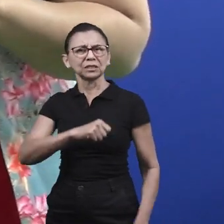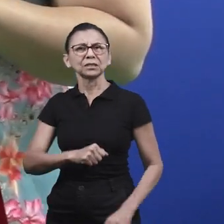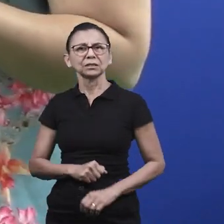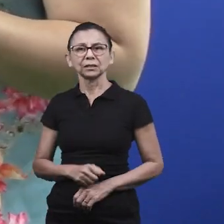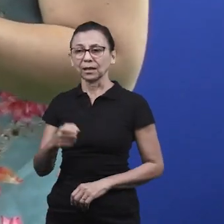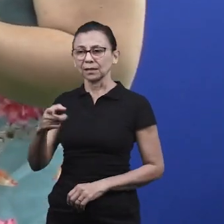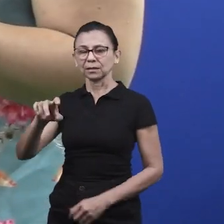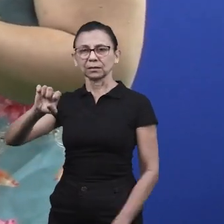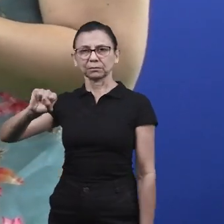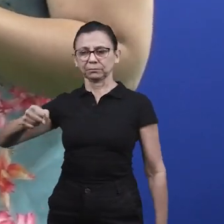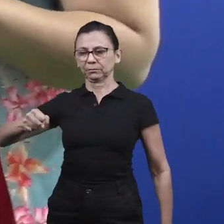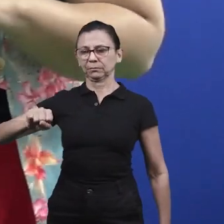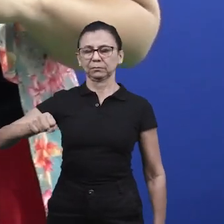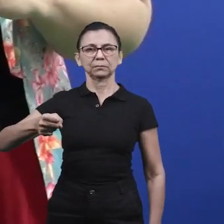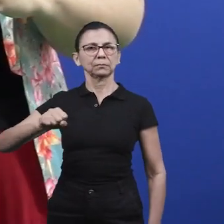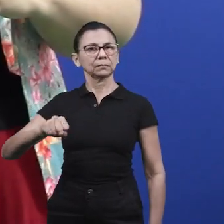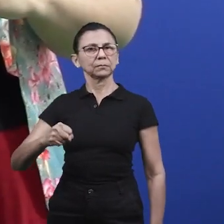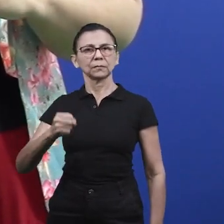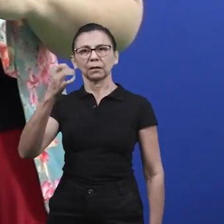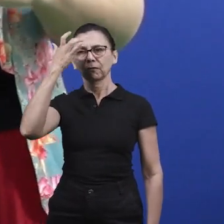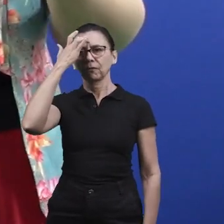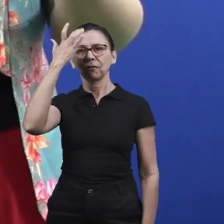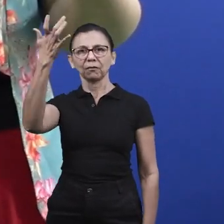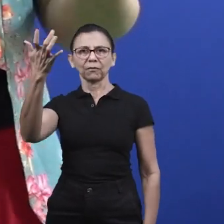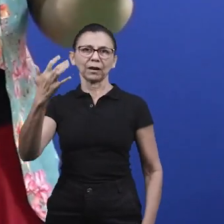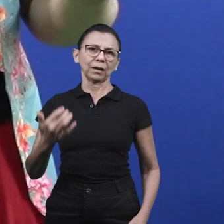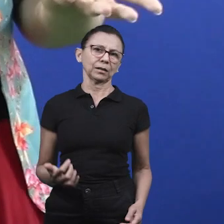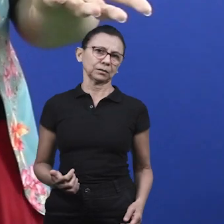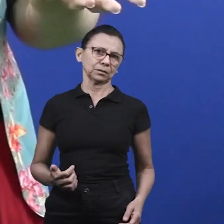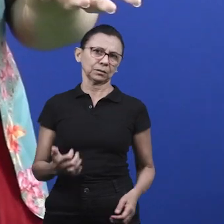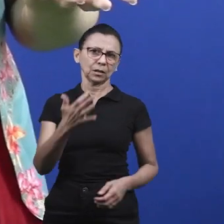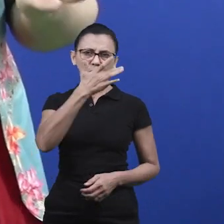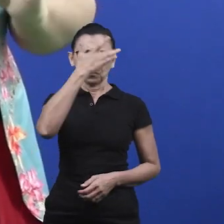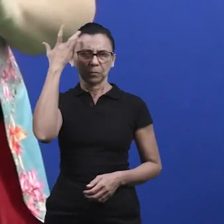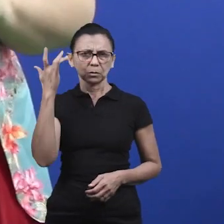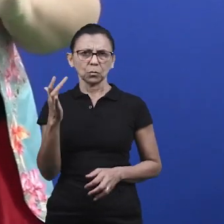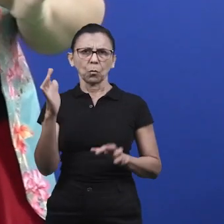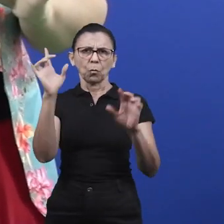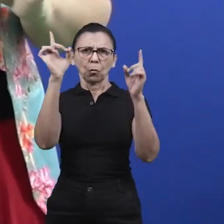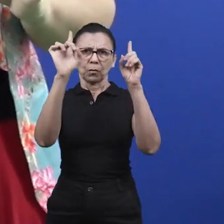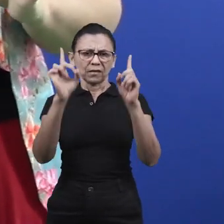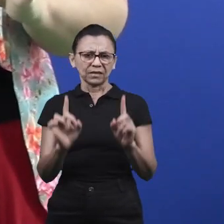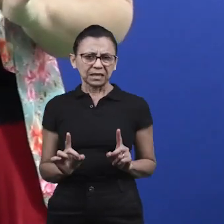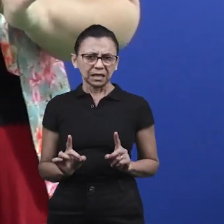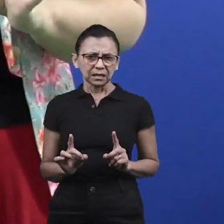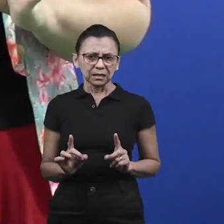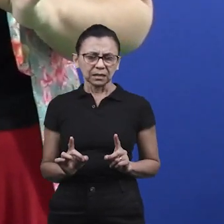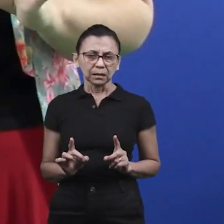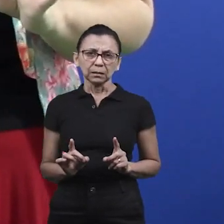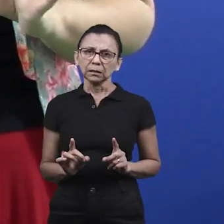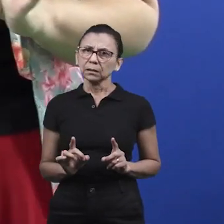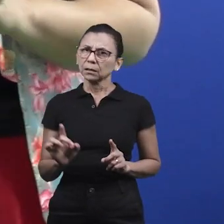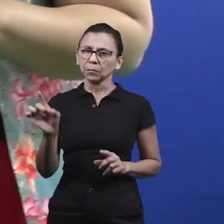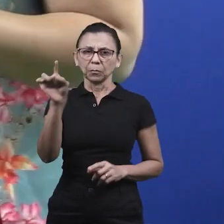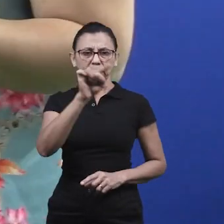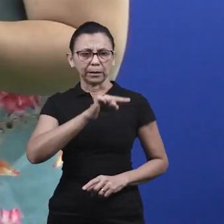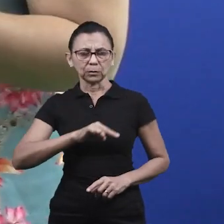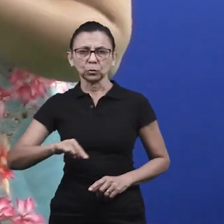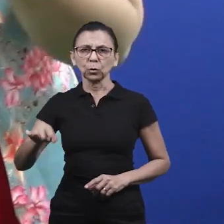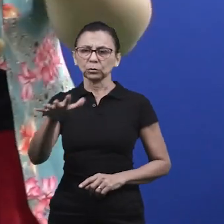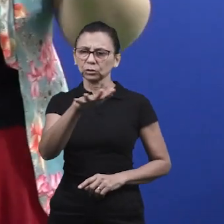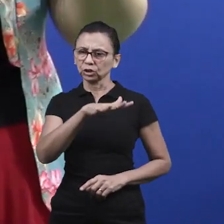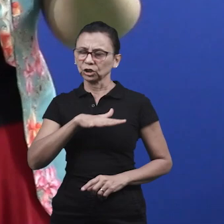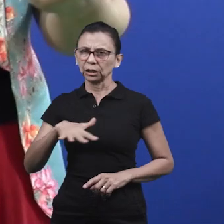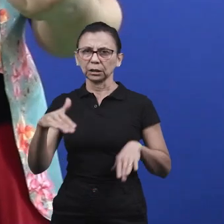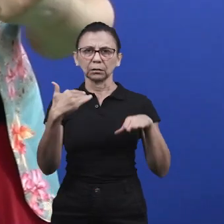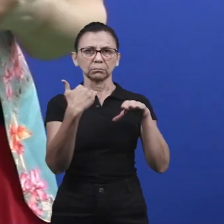ce produit. Celui-là, il sert à qui? À une personne avec déficience? Non, pas simplement. Il sert à